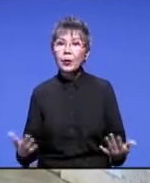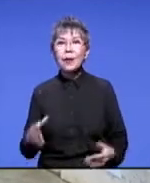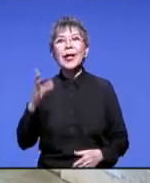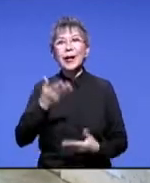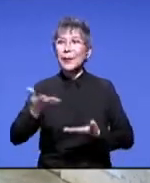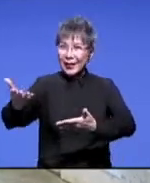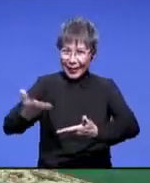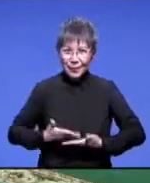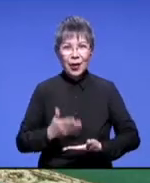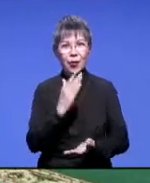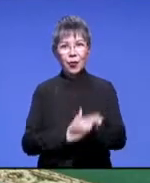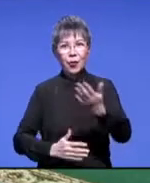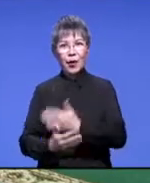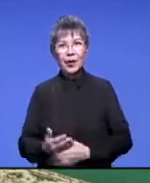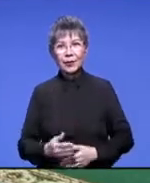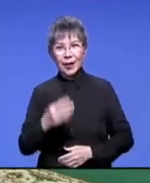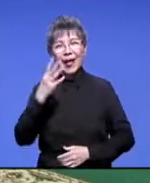menerima disabilitas.